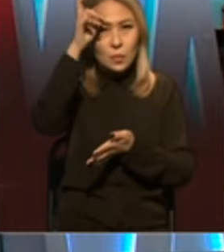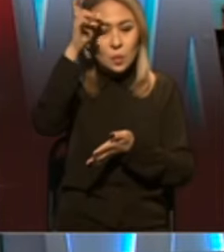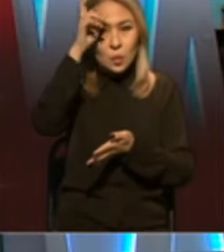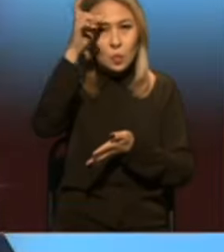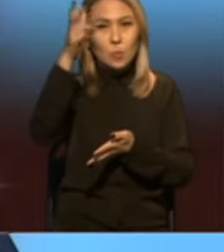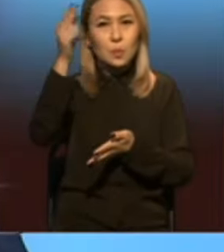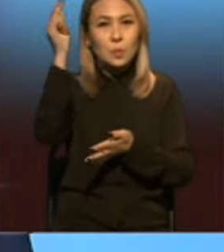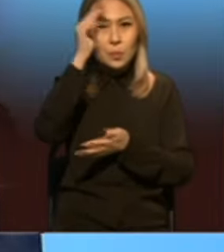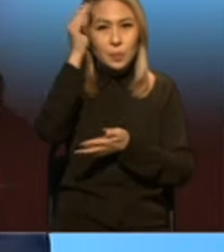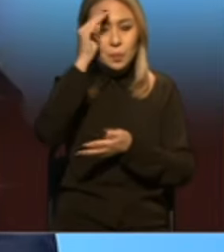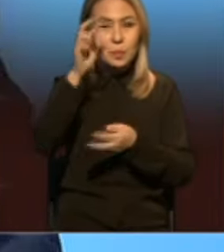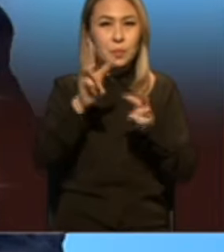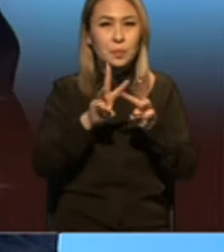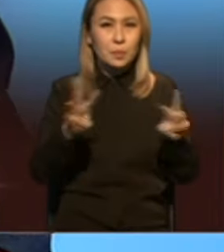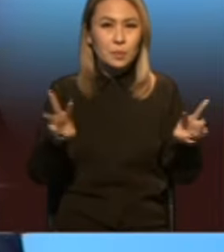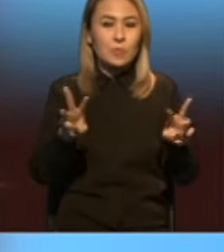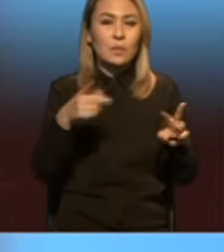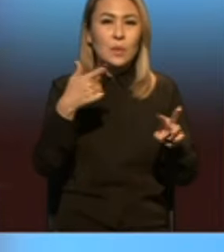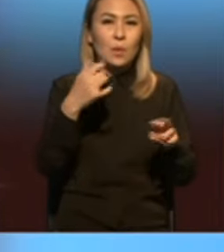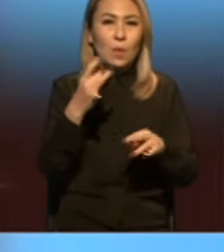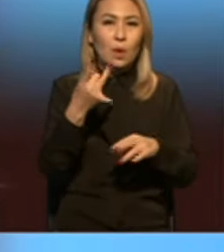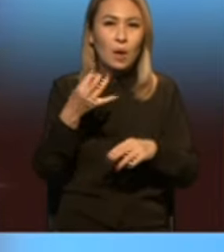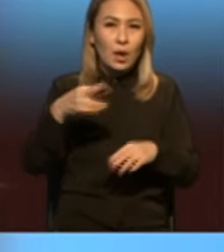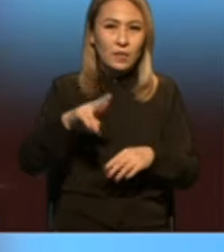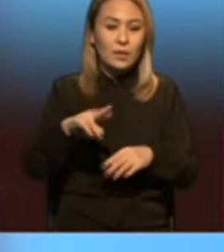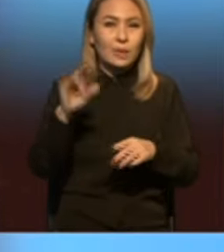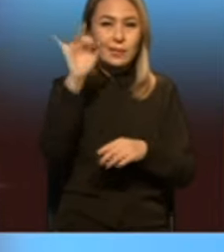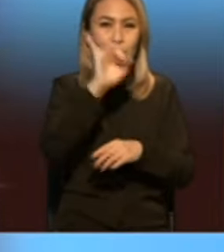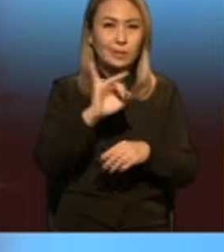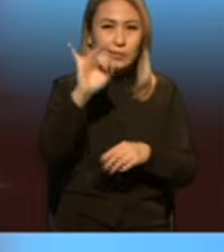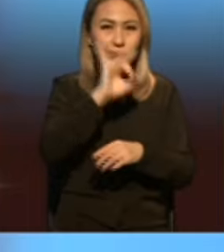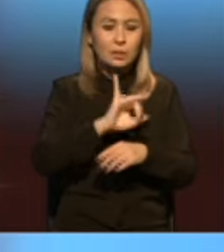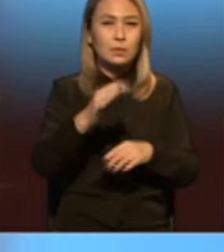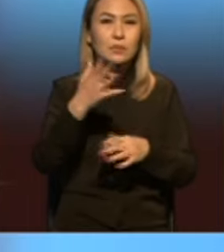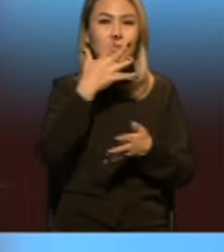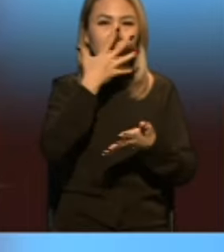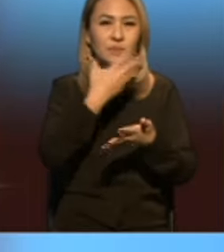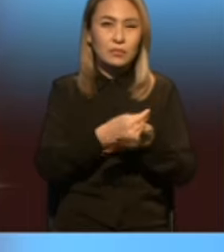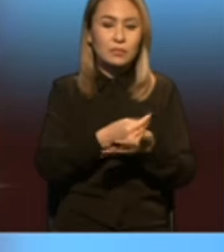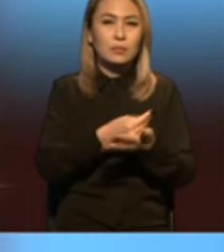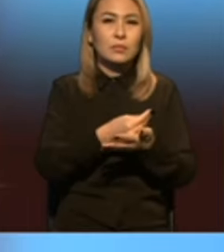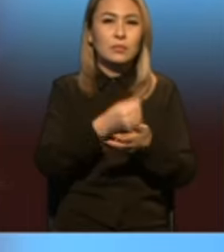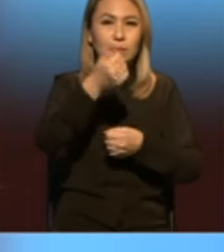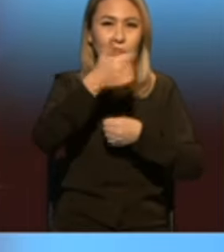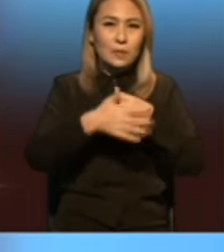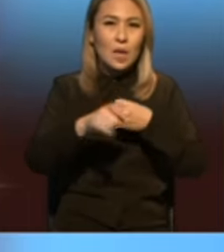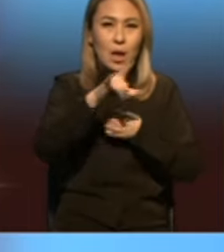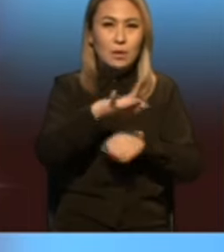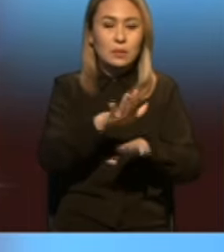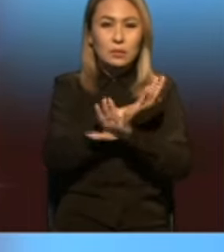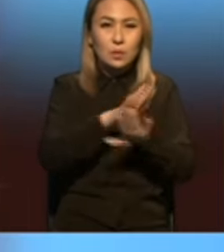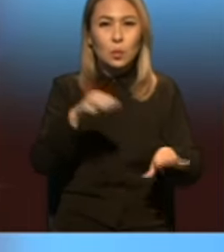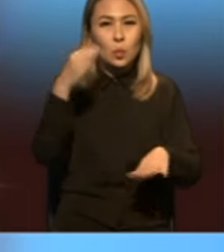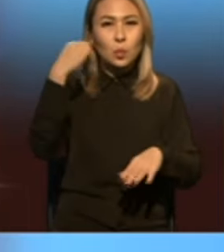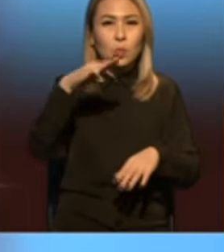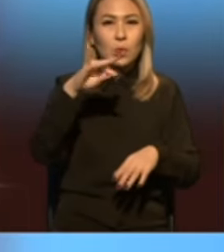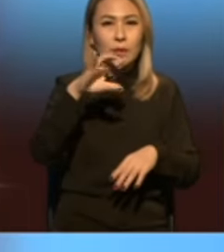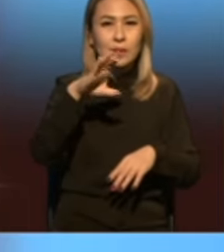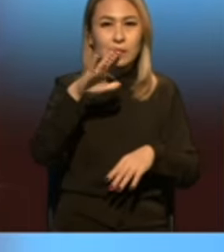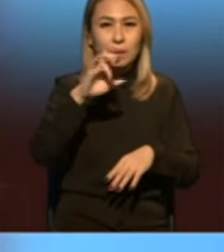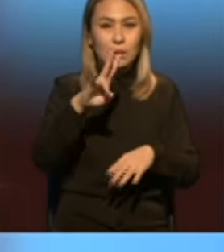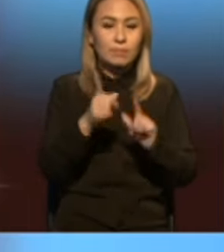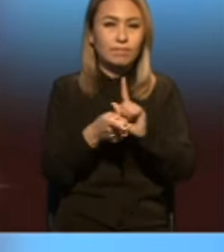Түркияның білім министрлігі география және тарих пәндерінде біздің өңірді Орталық Азия емес Түркістан деп атауға